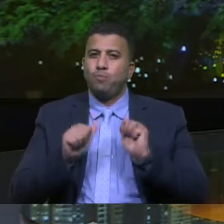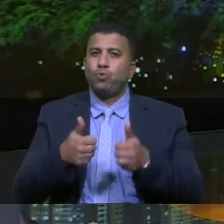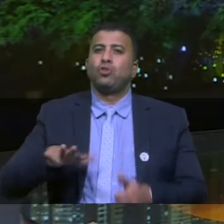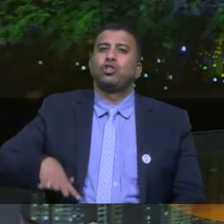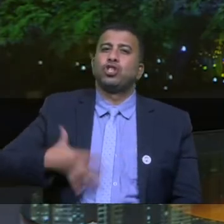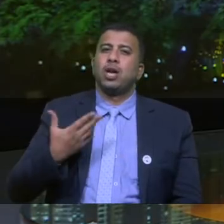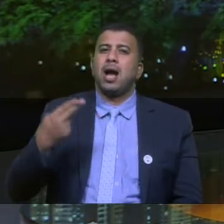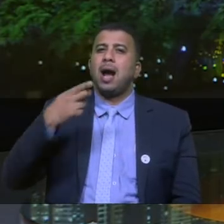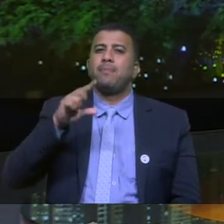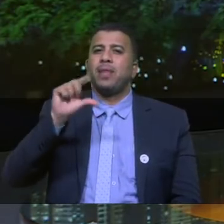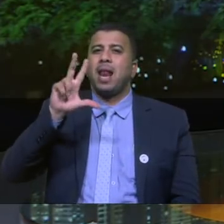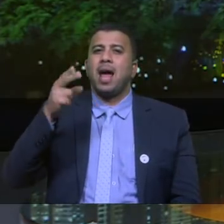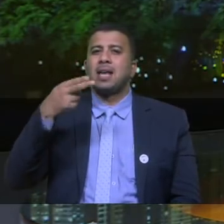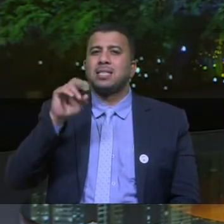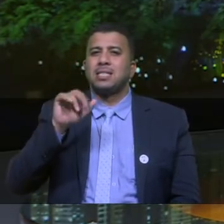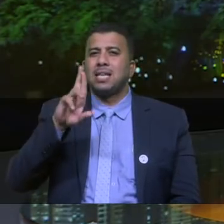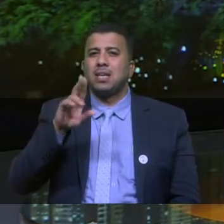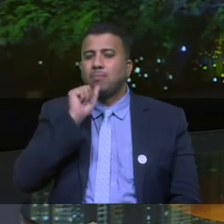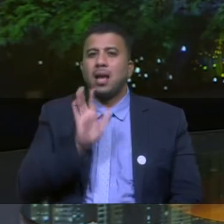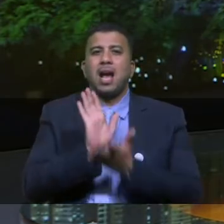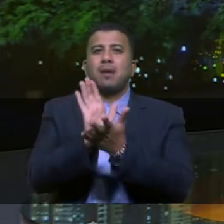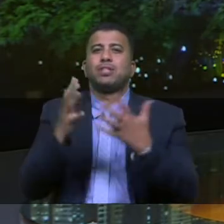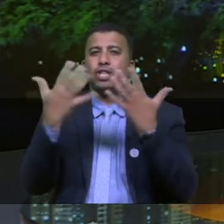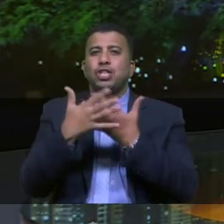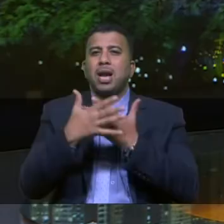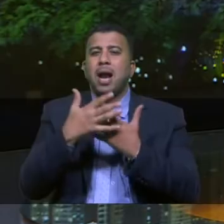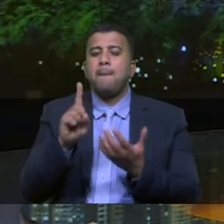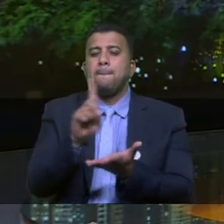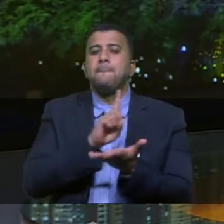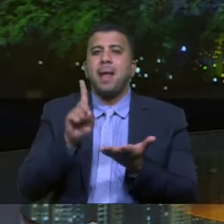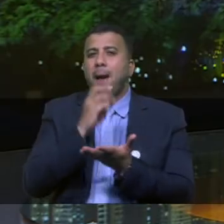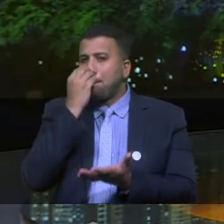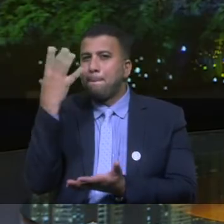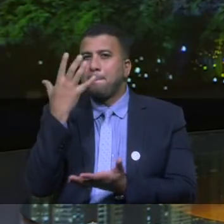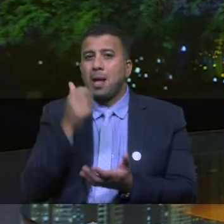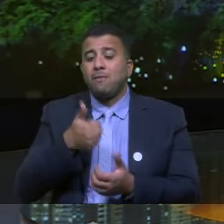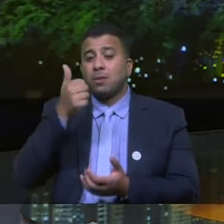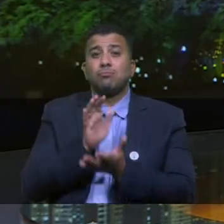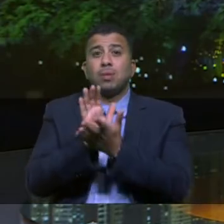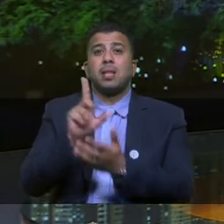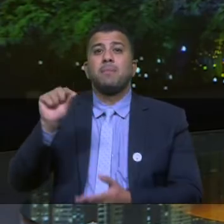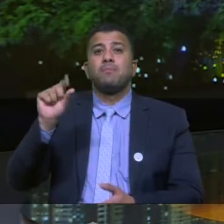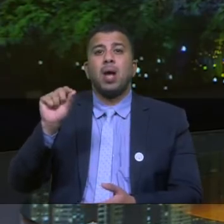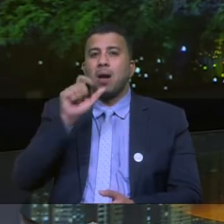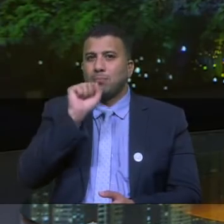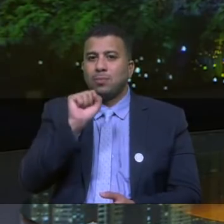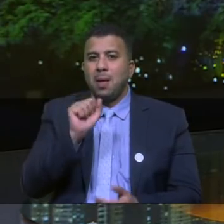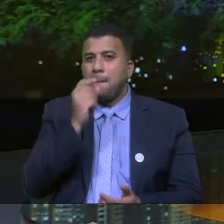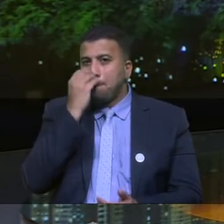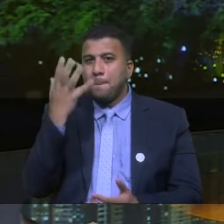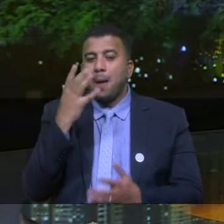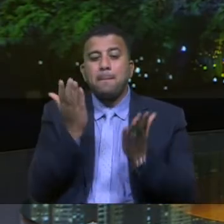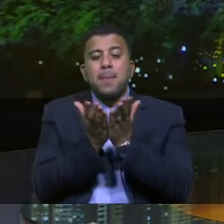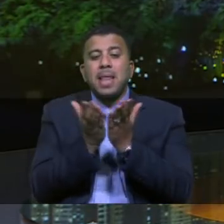بحضور الشيخ الدكتور عبد العزيز بن علي النعيمي، كرمت شركة بيئة الفائزين بجائزة المدارس للتميز البيئي وجوائز